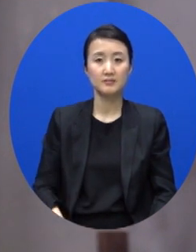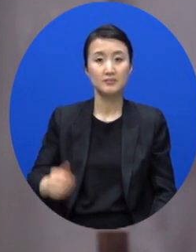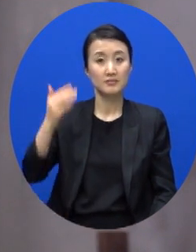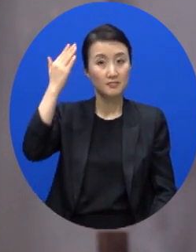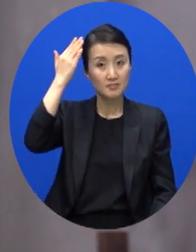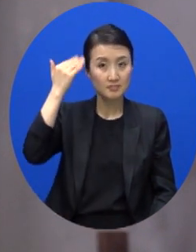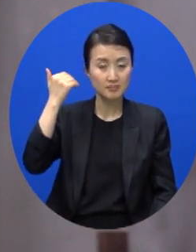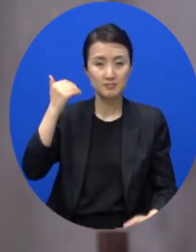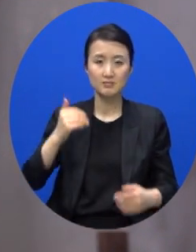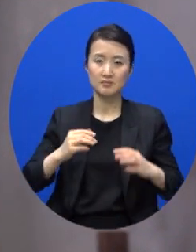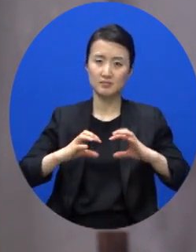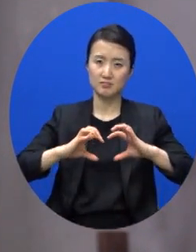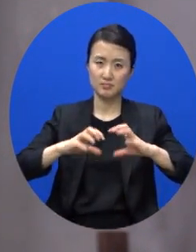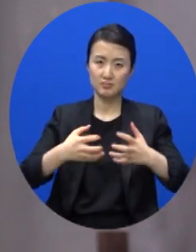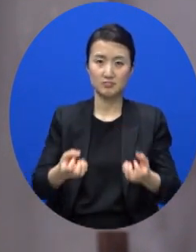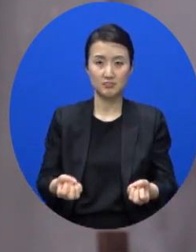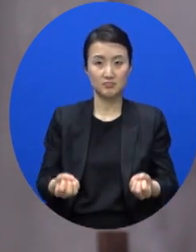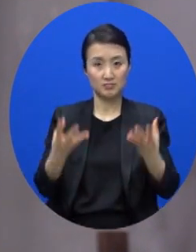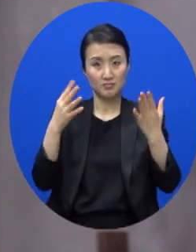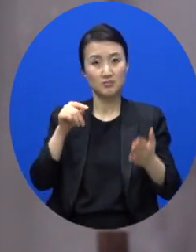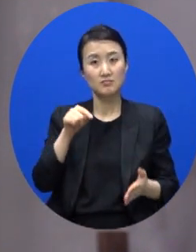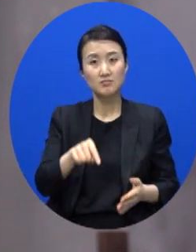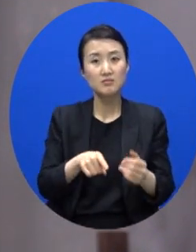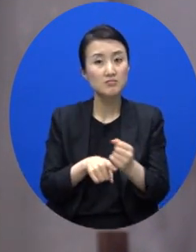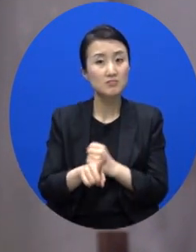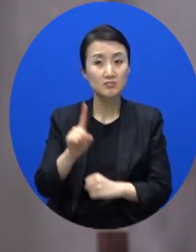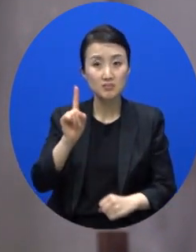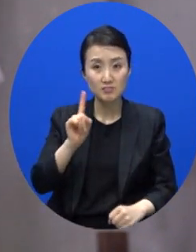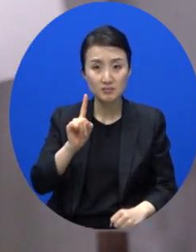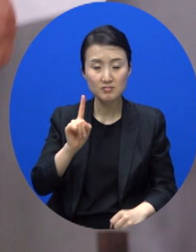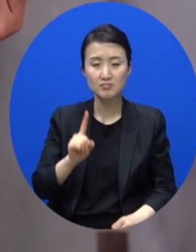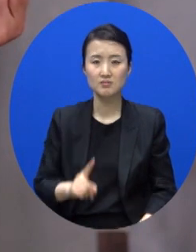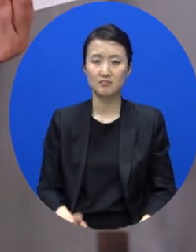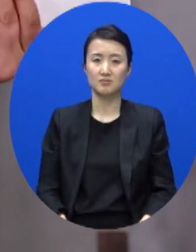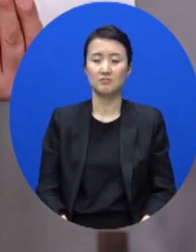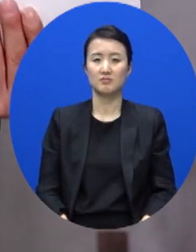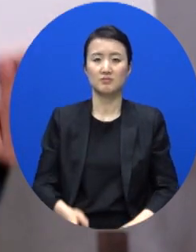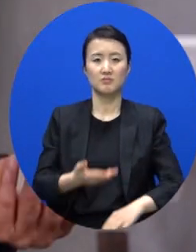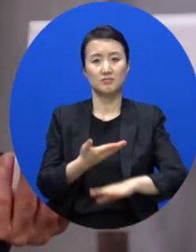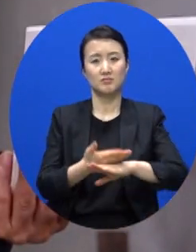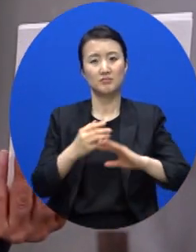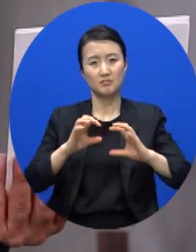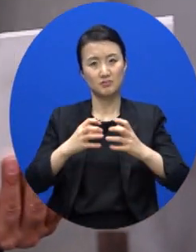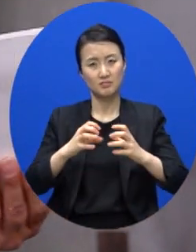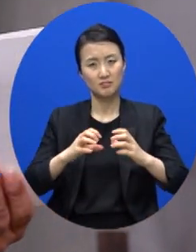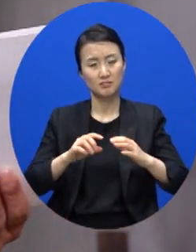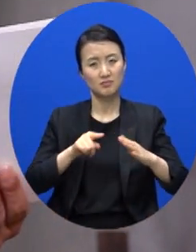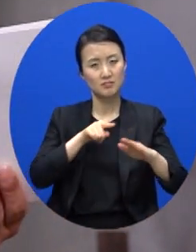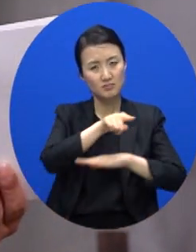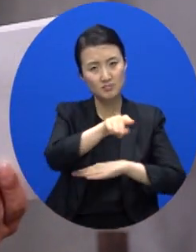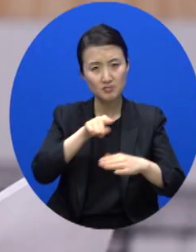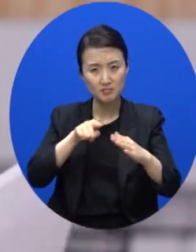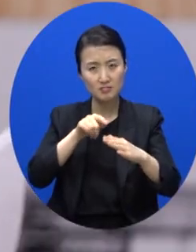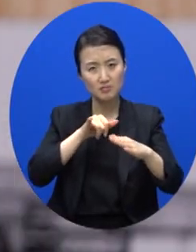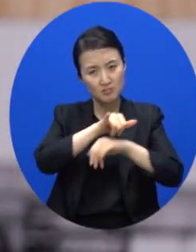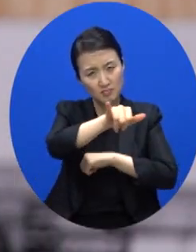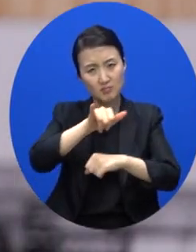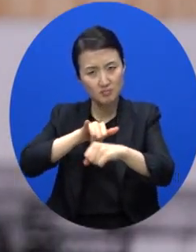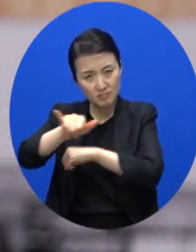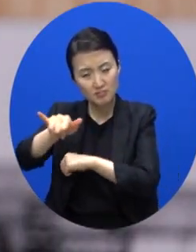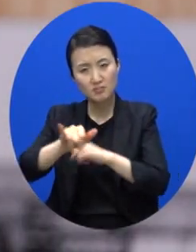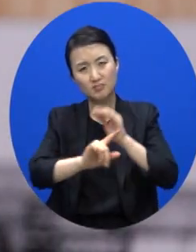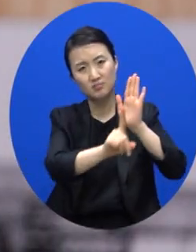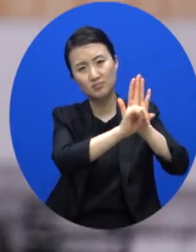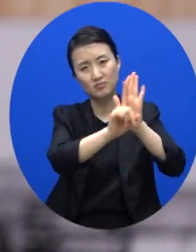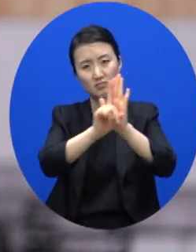있느냐? 우리가 외국에 나가서 우리 걸 보여주고 우리 문화를 알릴 수도 있지만